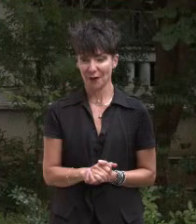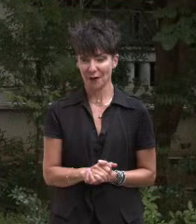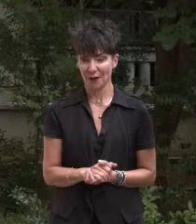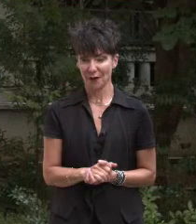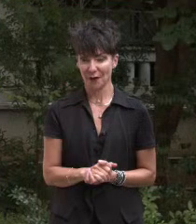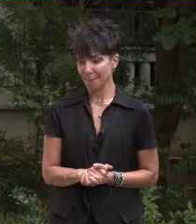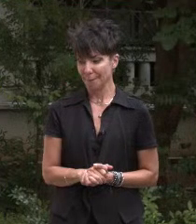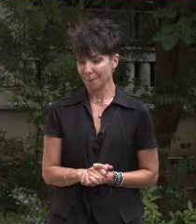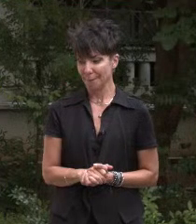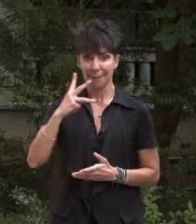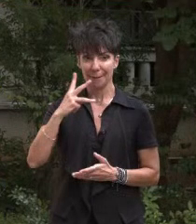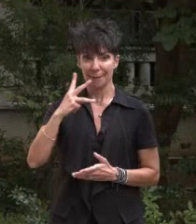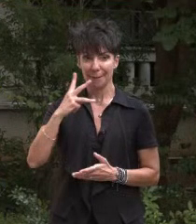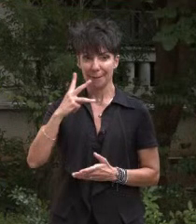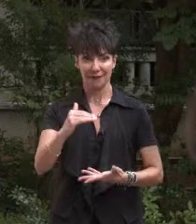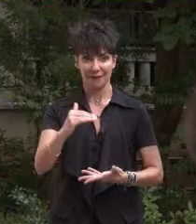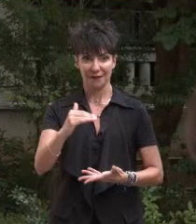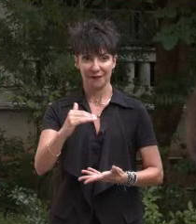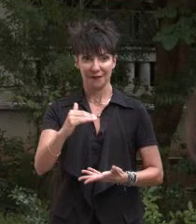το τρίτο βραβείο δημοτικά.